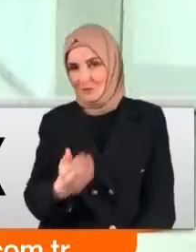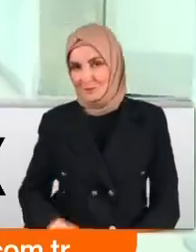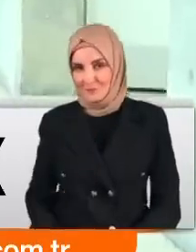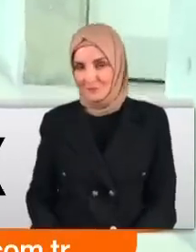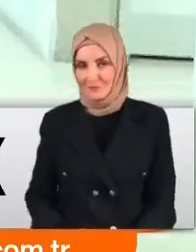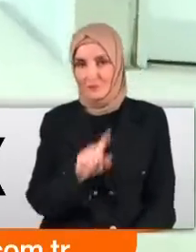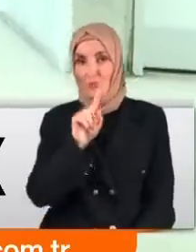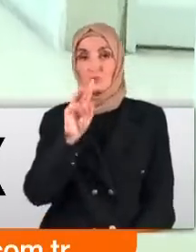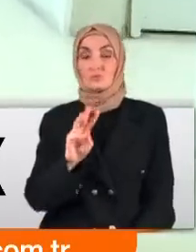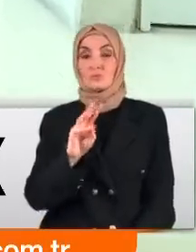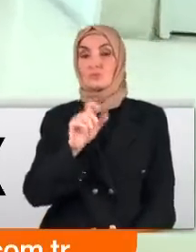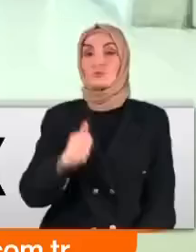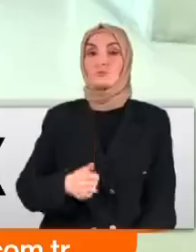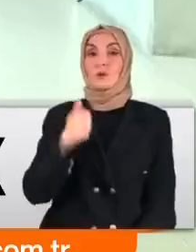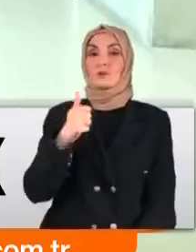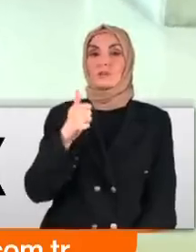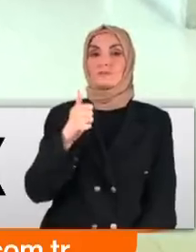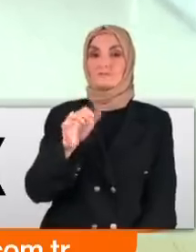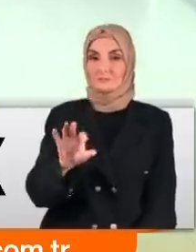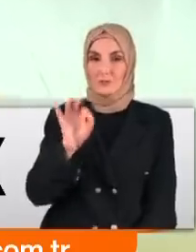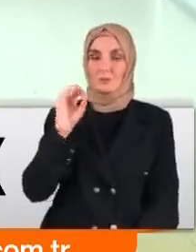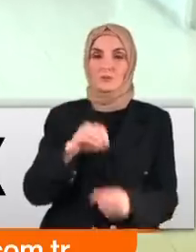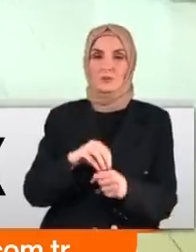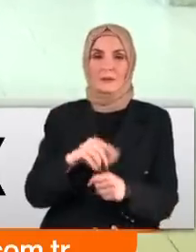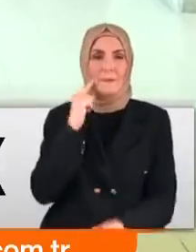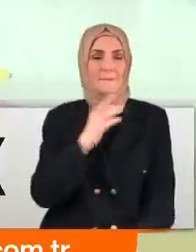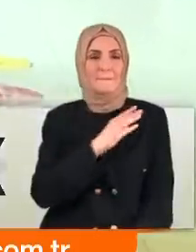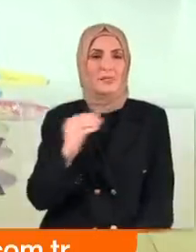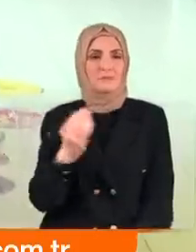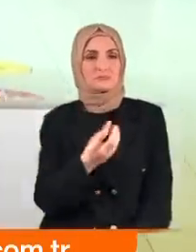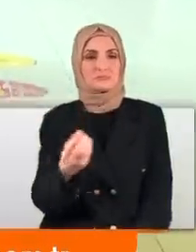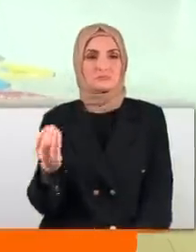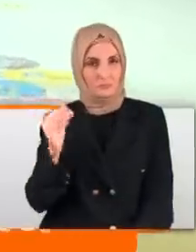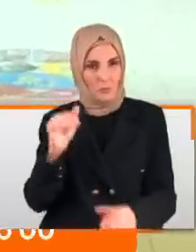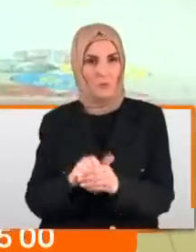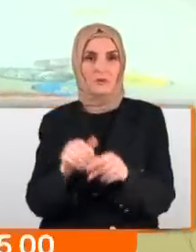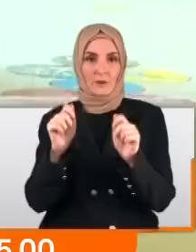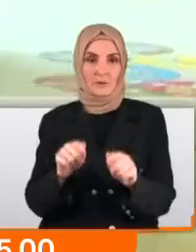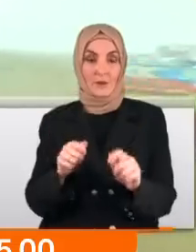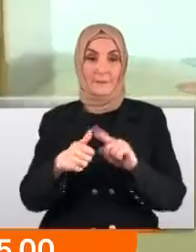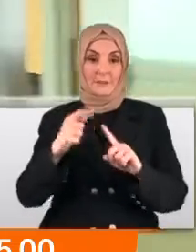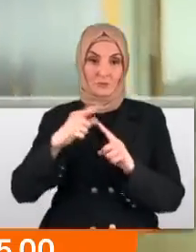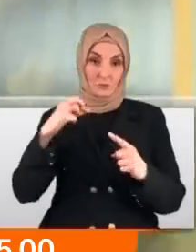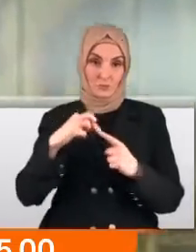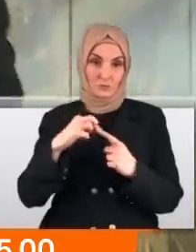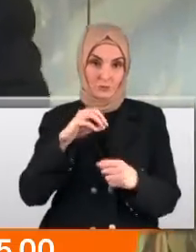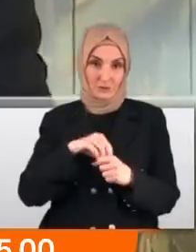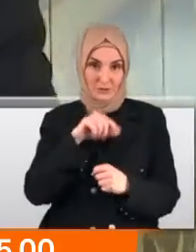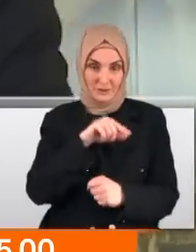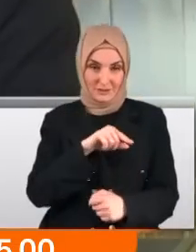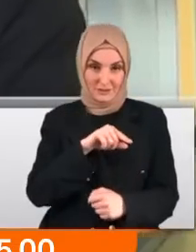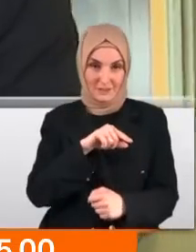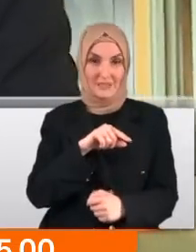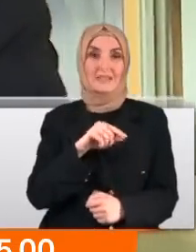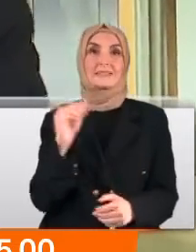13. Cumhurbaşkanı seçmek için milyonlarca kişi oy kullanacak ve birinci turda yani 14 Mayıs'ta kullandığınız seçmen